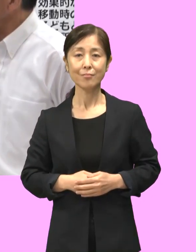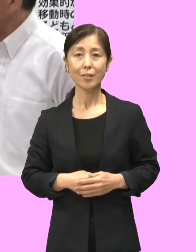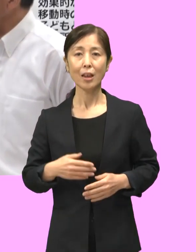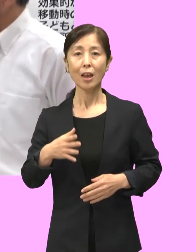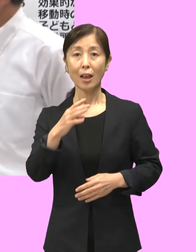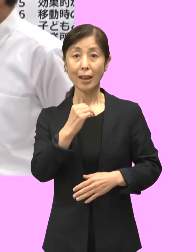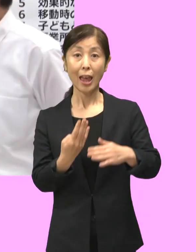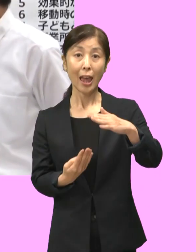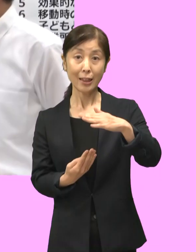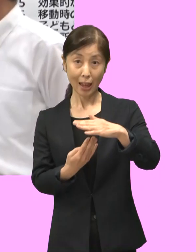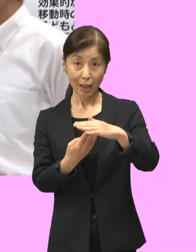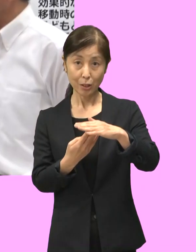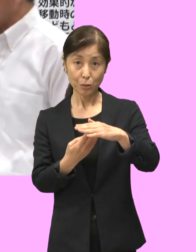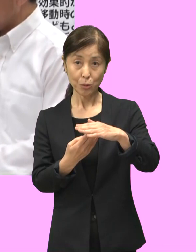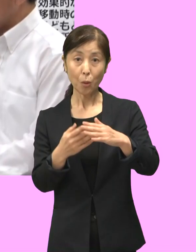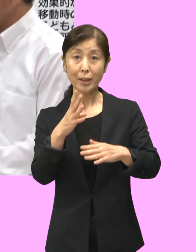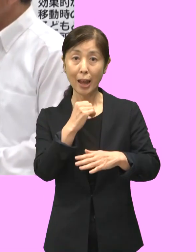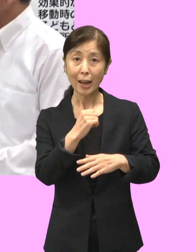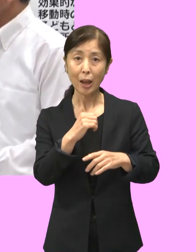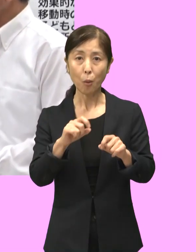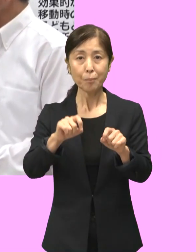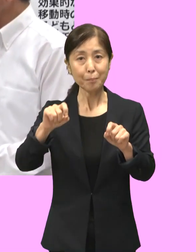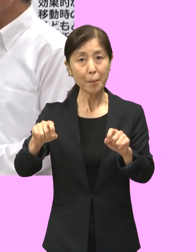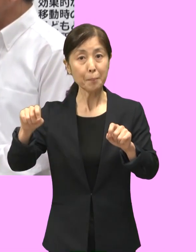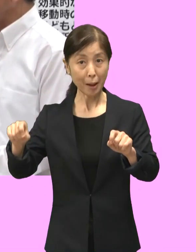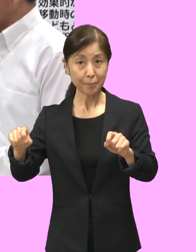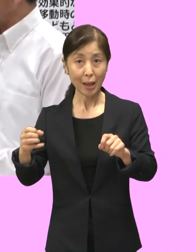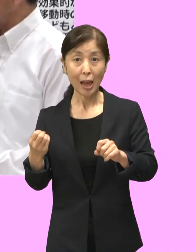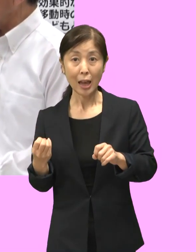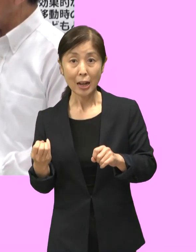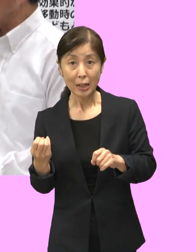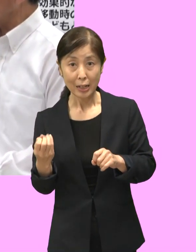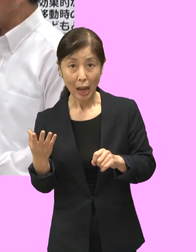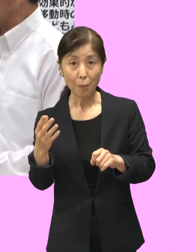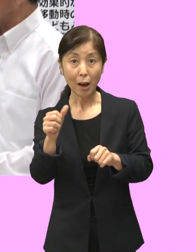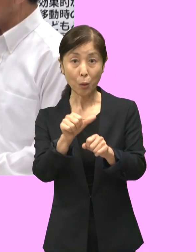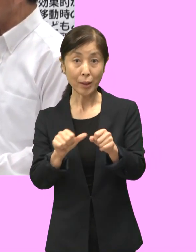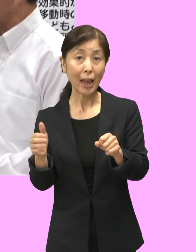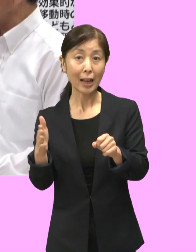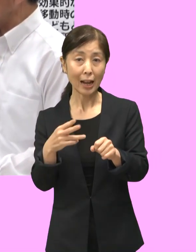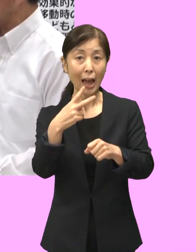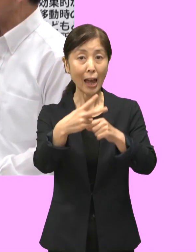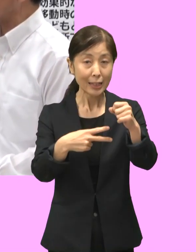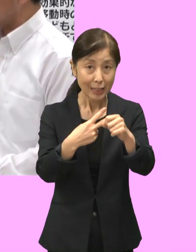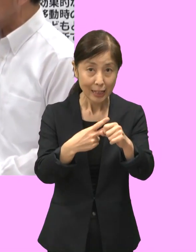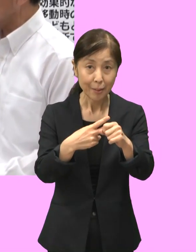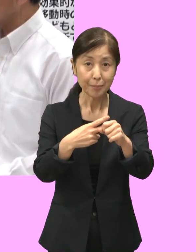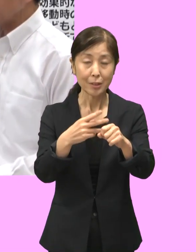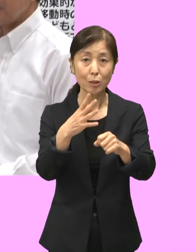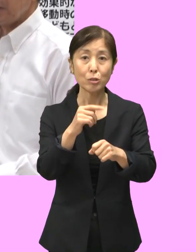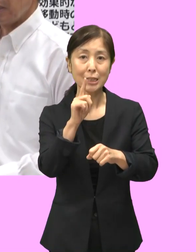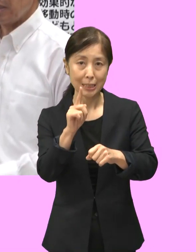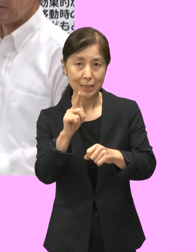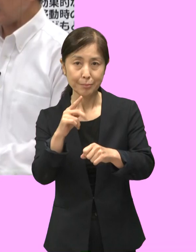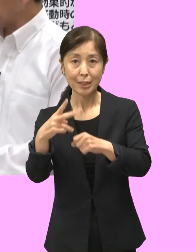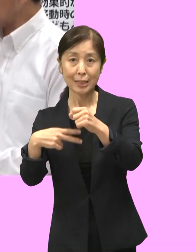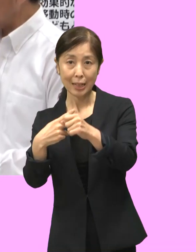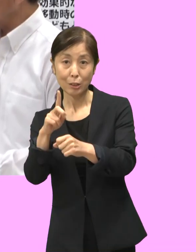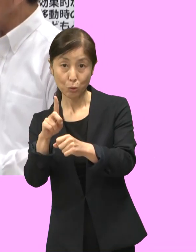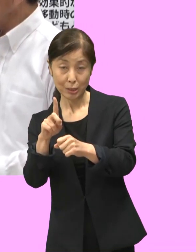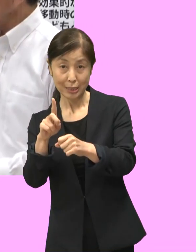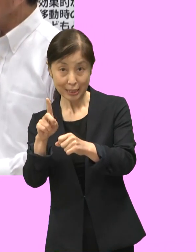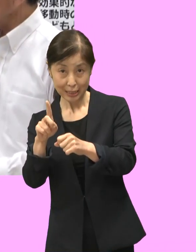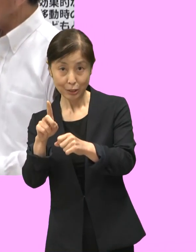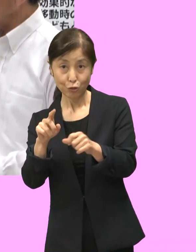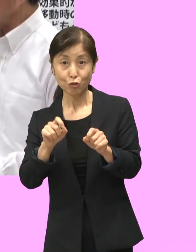定年年齢を段階的に引き上げます。令和5年度から2年ごとに1歳ずつ引き上げまして